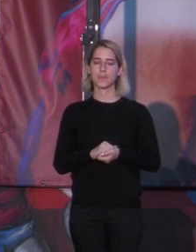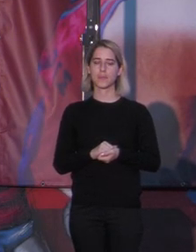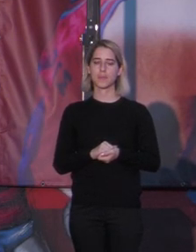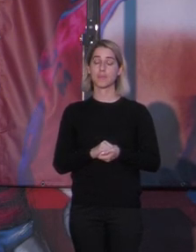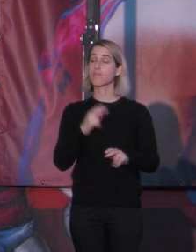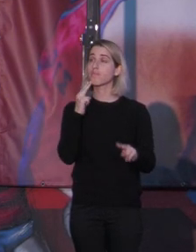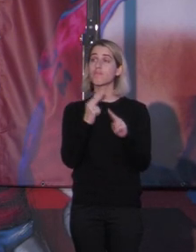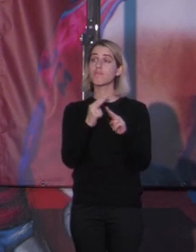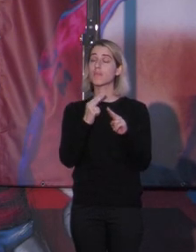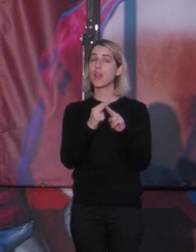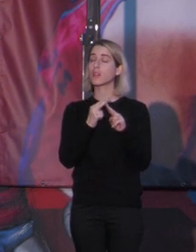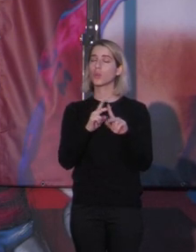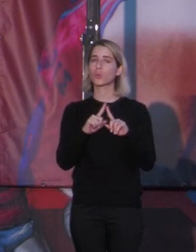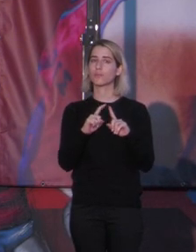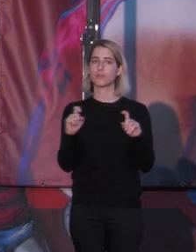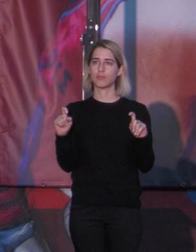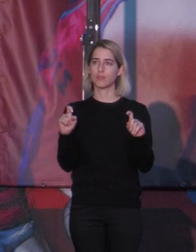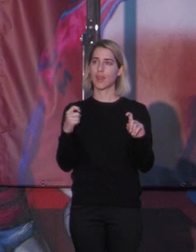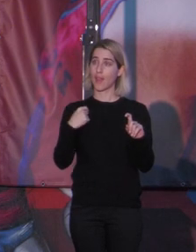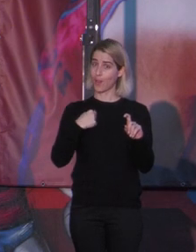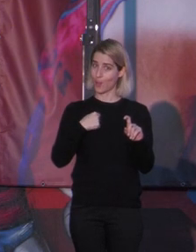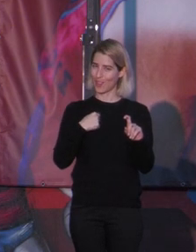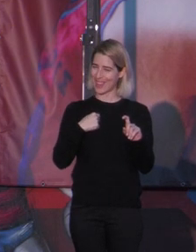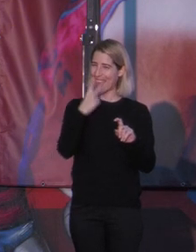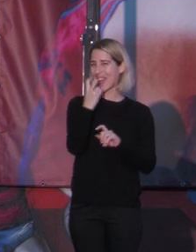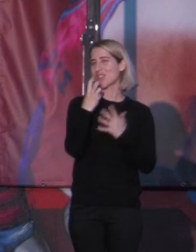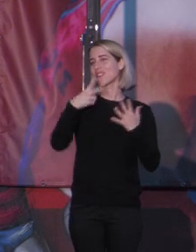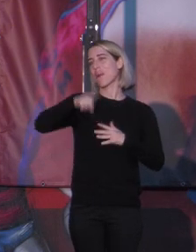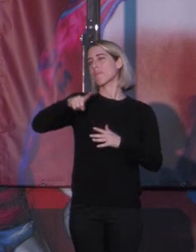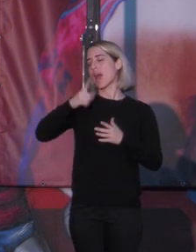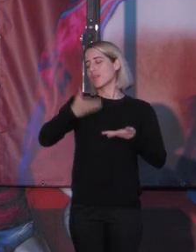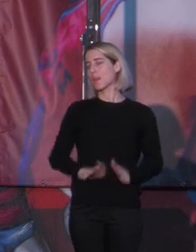Το πιο σημαντικό, είμαι 27 ετών μοντάς.